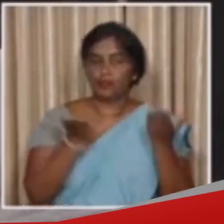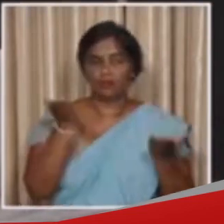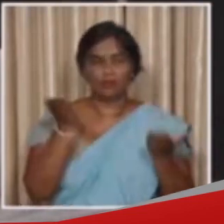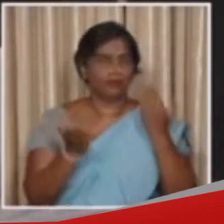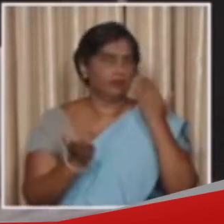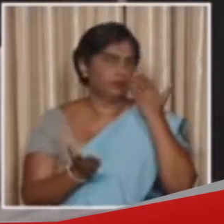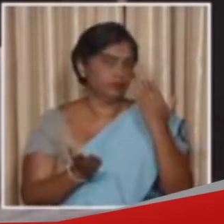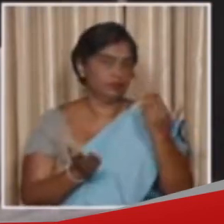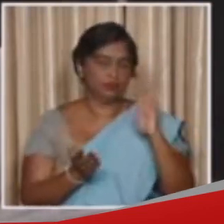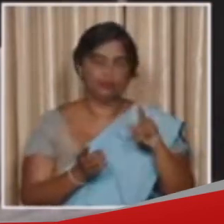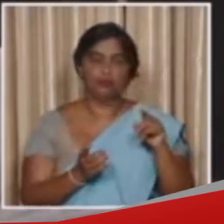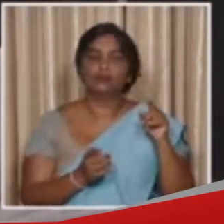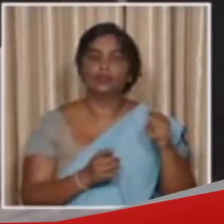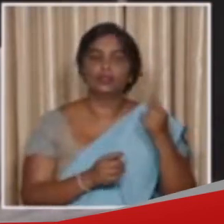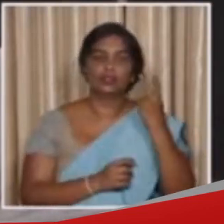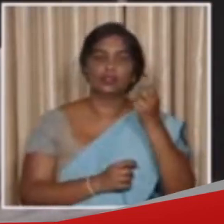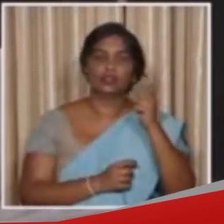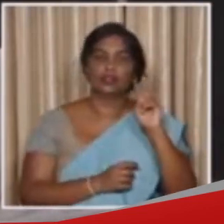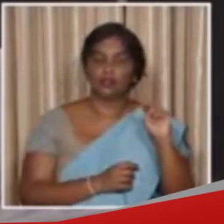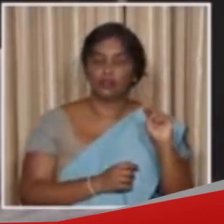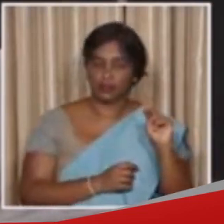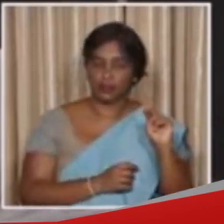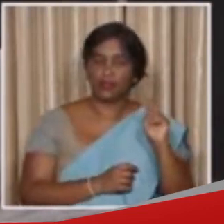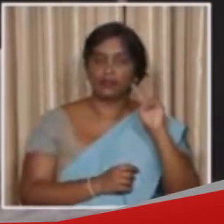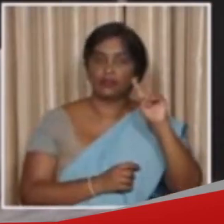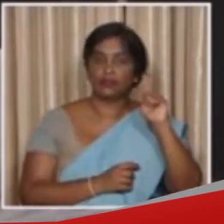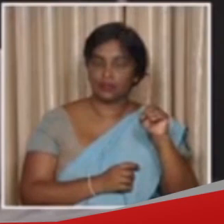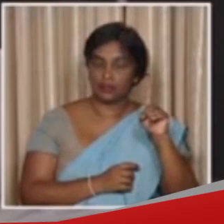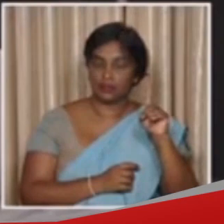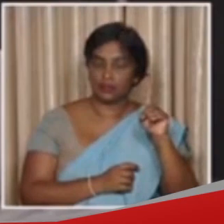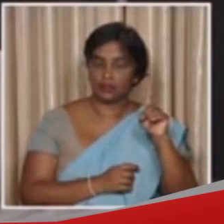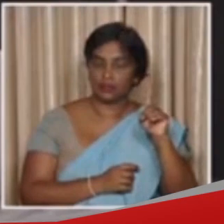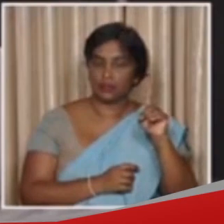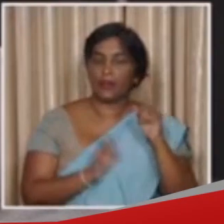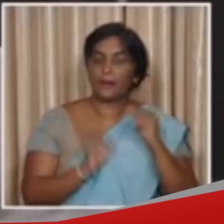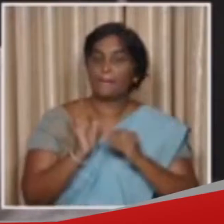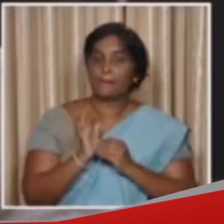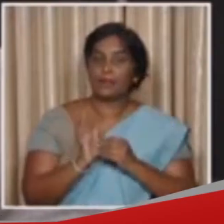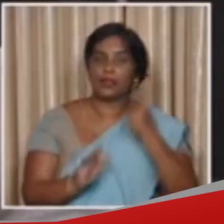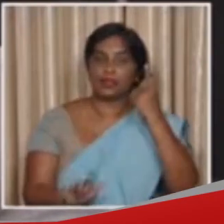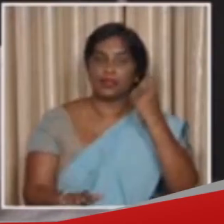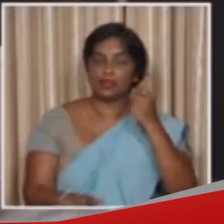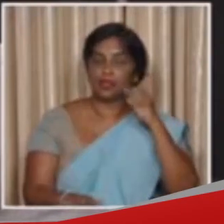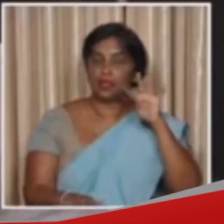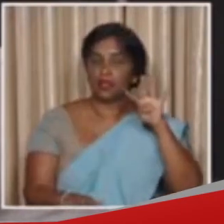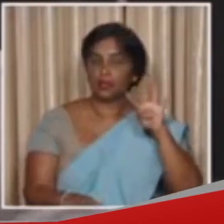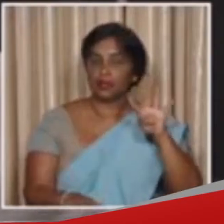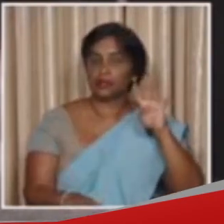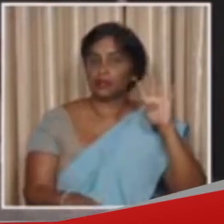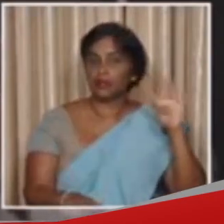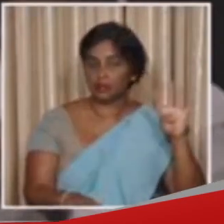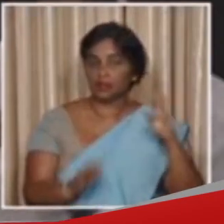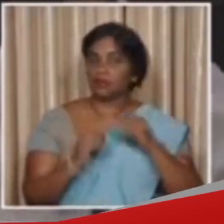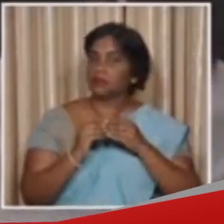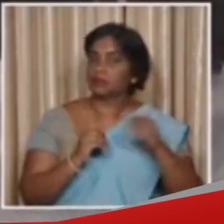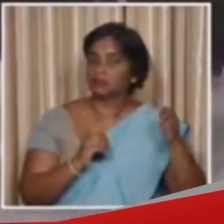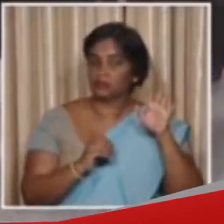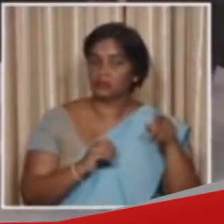संसंदनात्मक दिदा विश्व विशेक मिलियन मिलियन एग्दा हतलिस हतराग्दक्वा